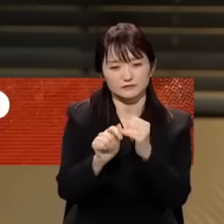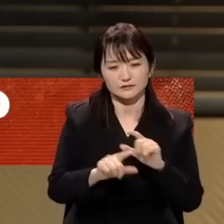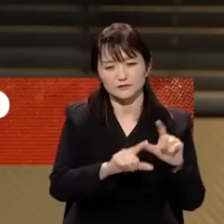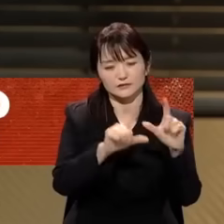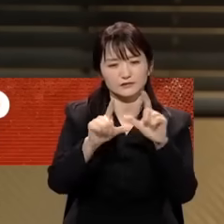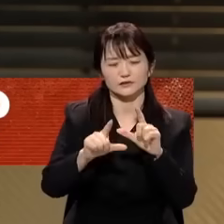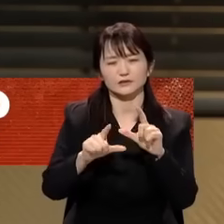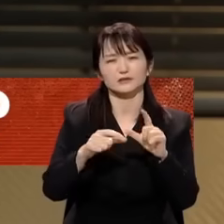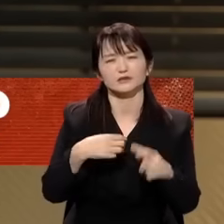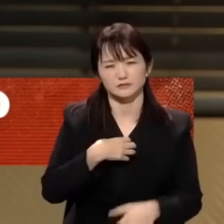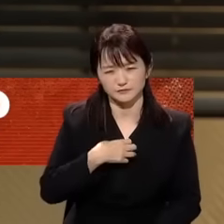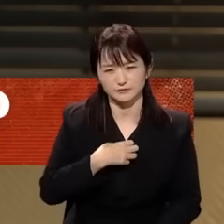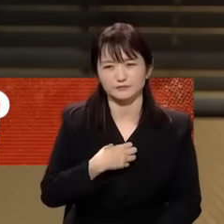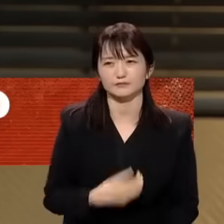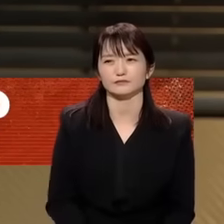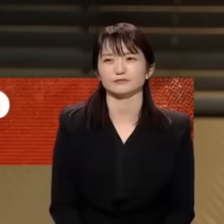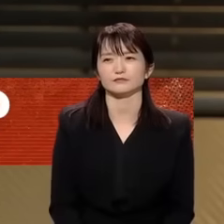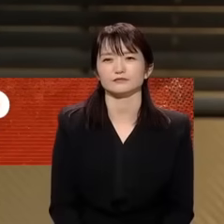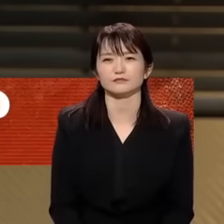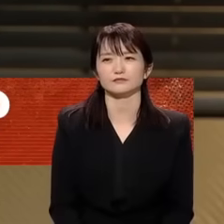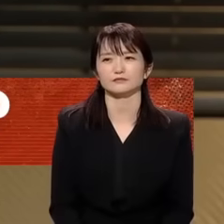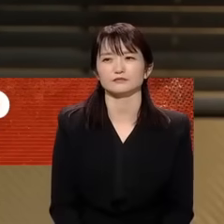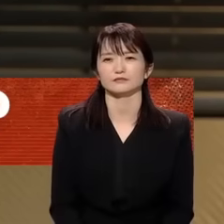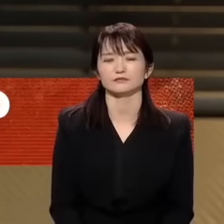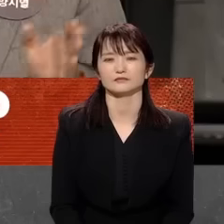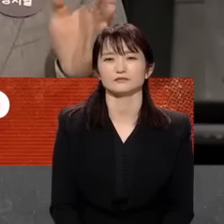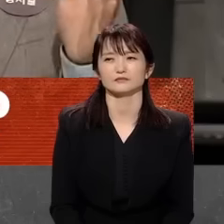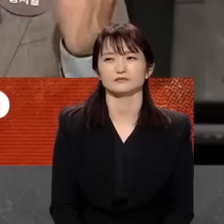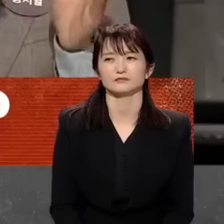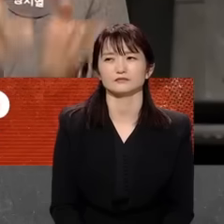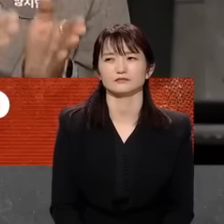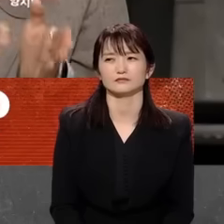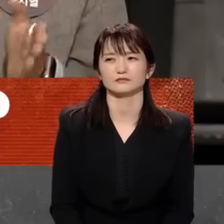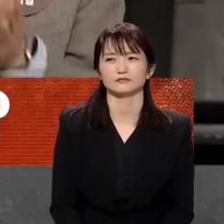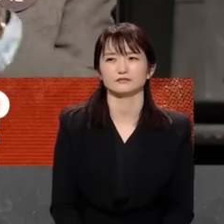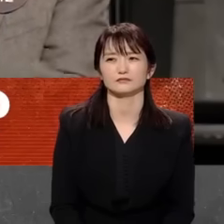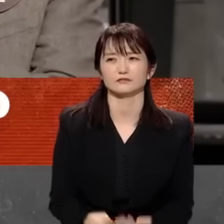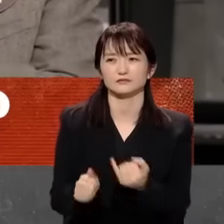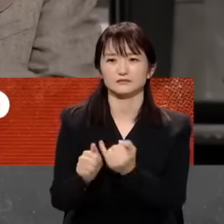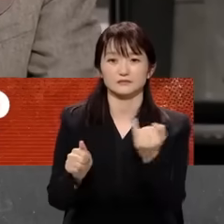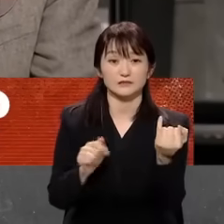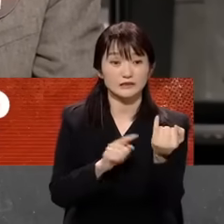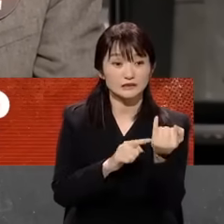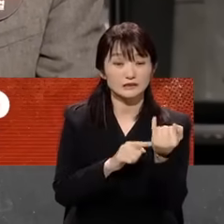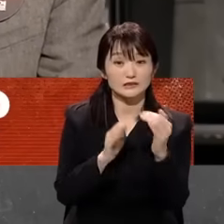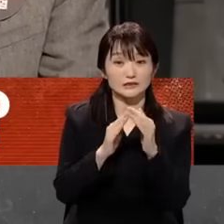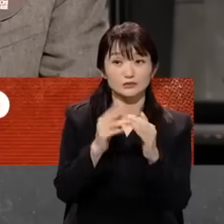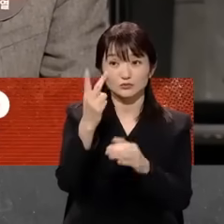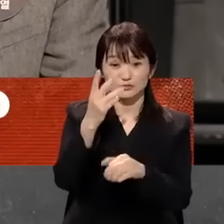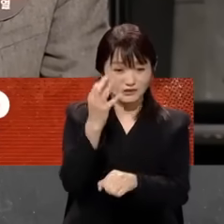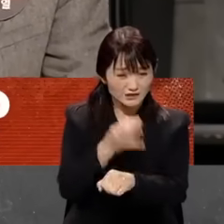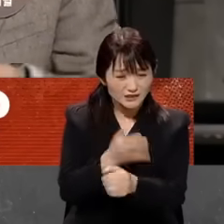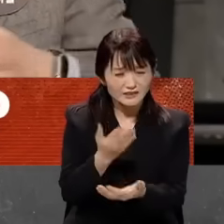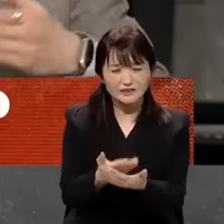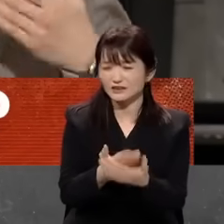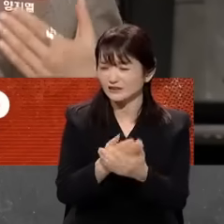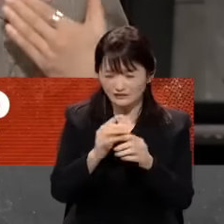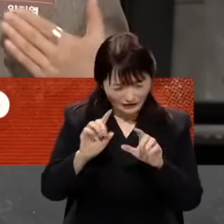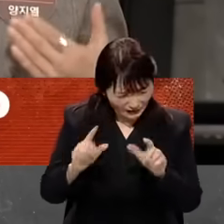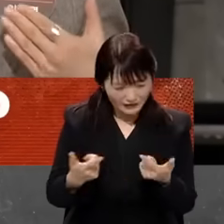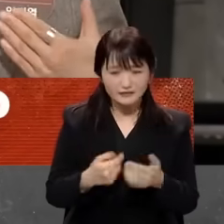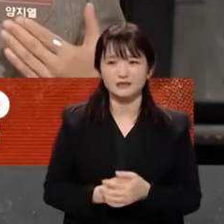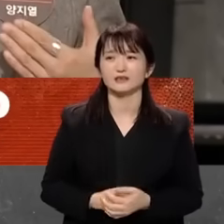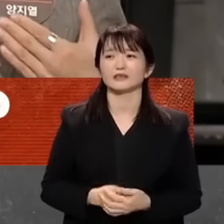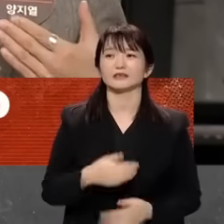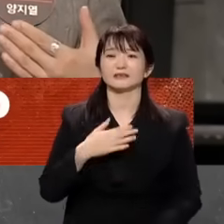겁니다 한 계가 있어요 한 개가 한 한 개를 넘어선 것이기 때문에 을 부체 사달라는게 아니에요